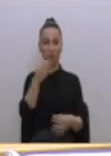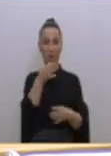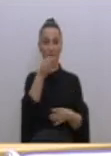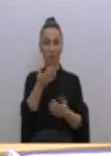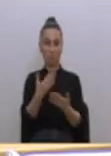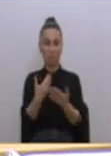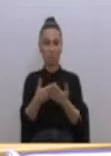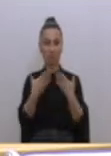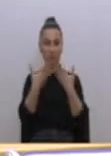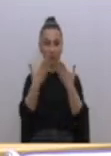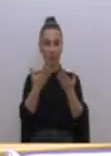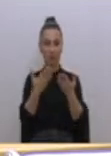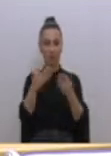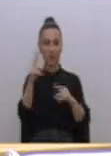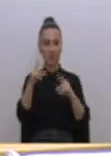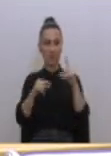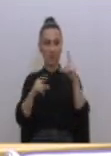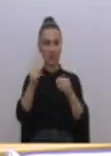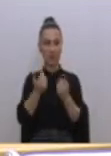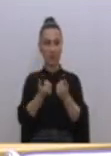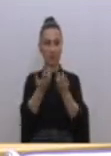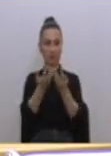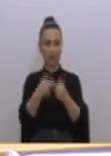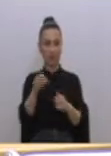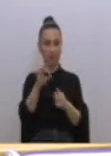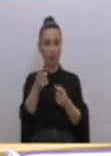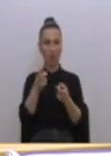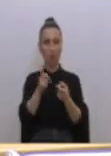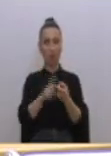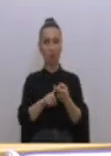magalitat, marti vei